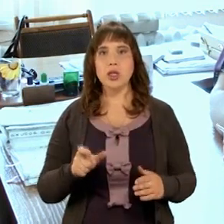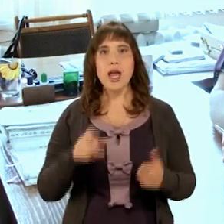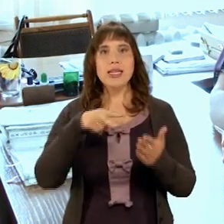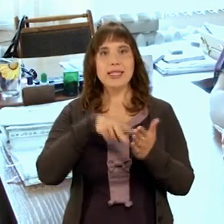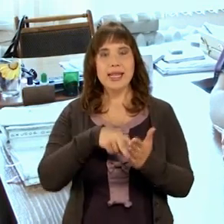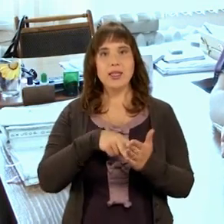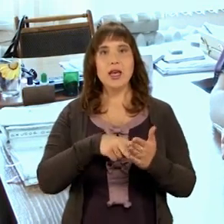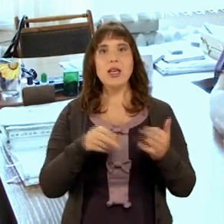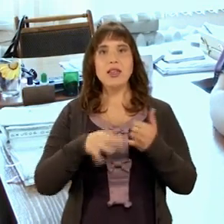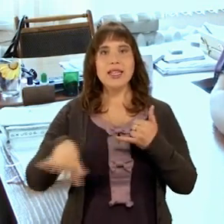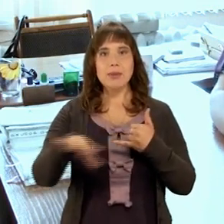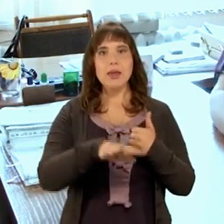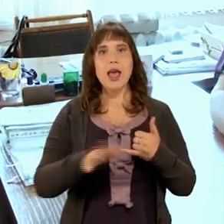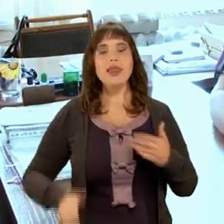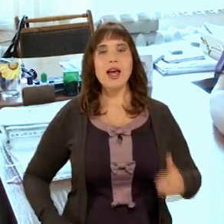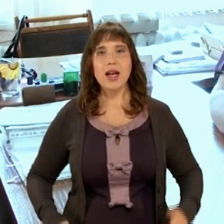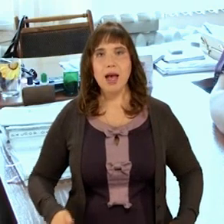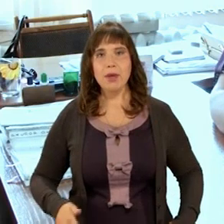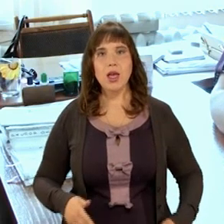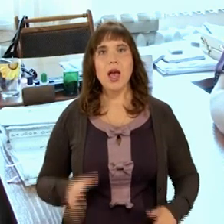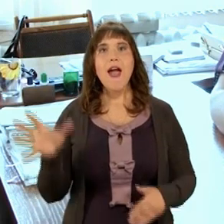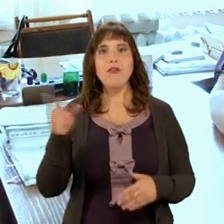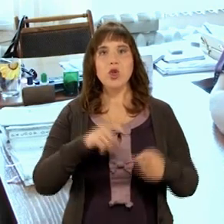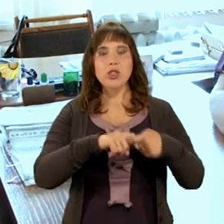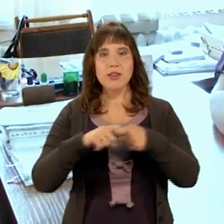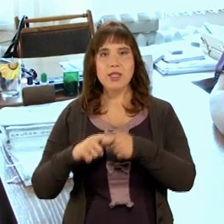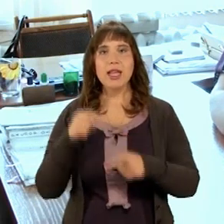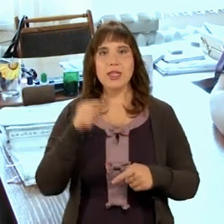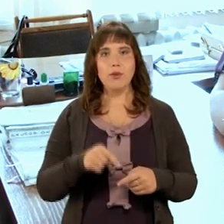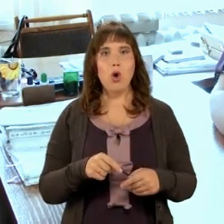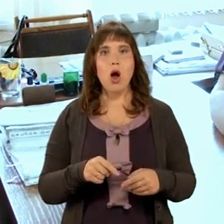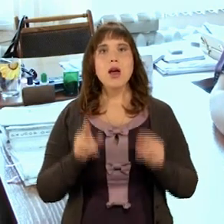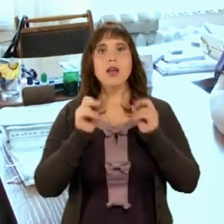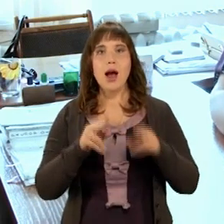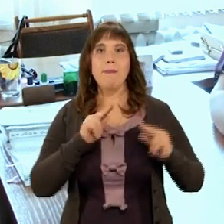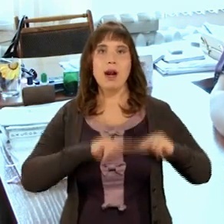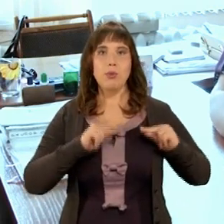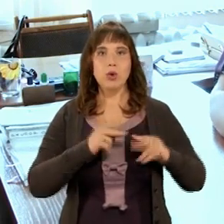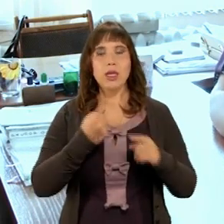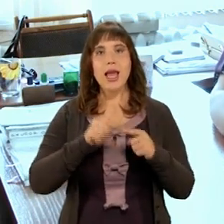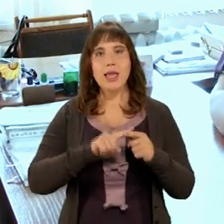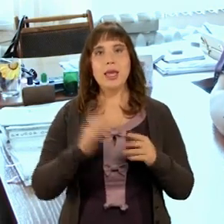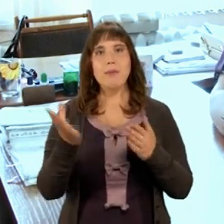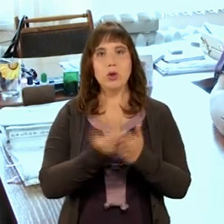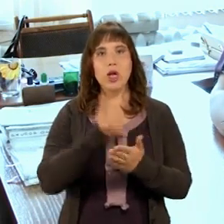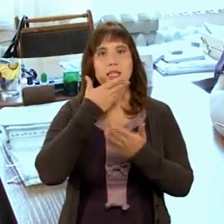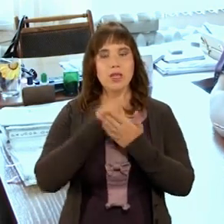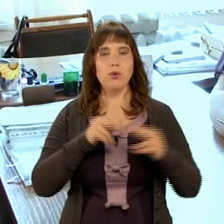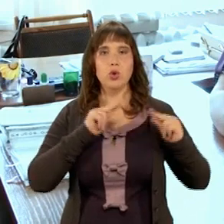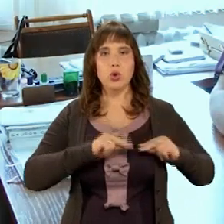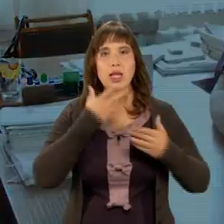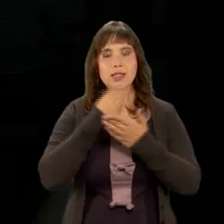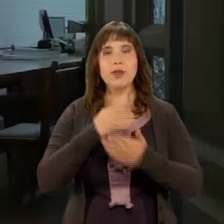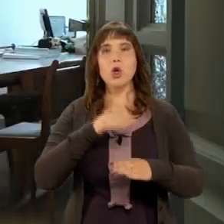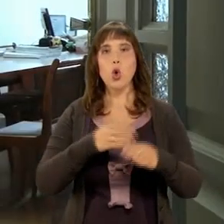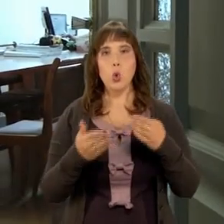житель стоит на земле ногами, и все зависит от того, как он поработает, это и получит. От своего труда, от своих